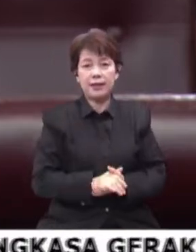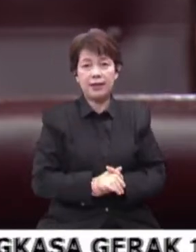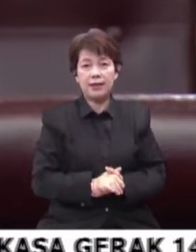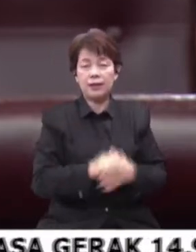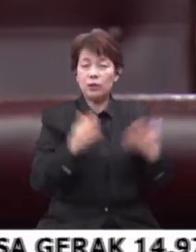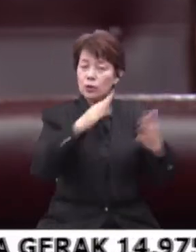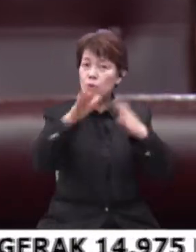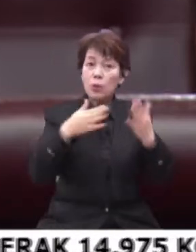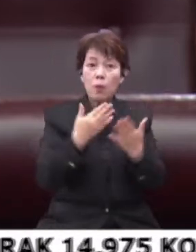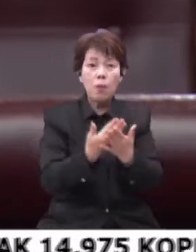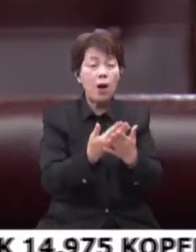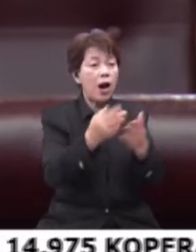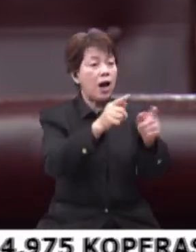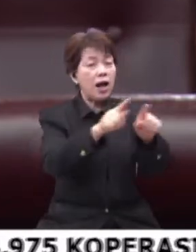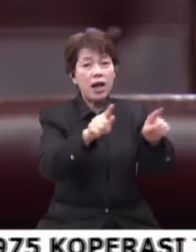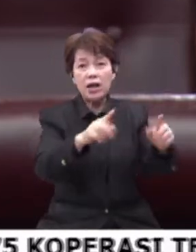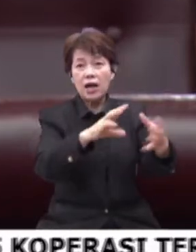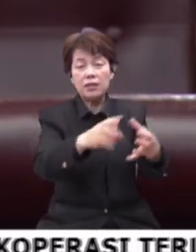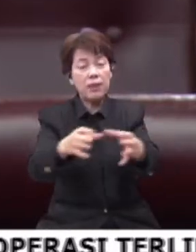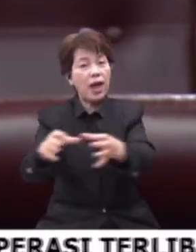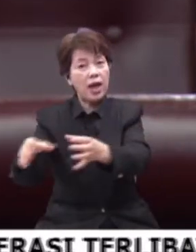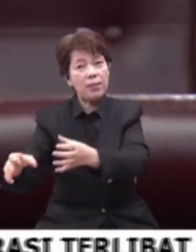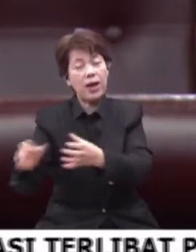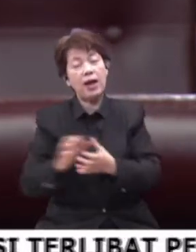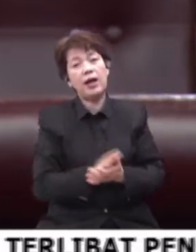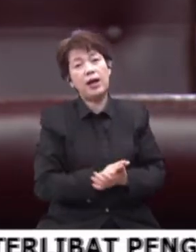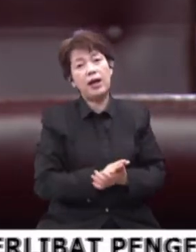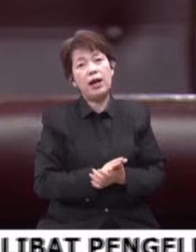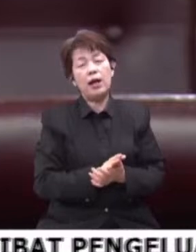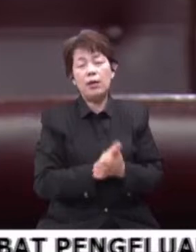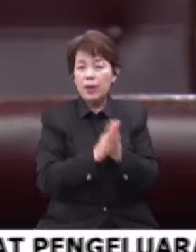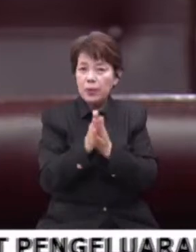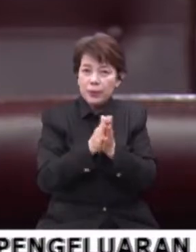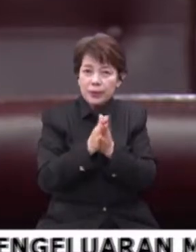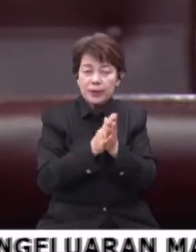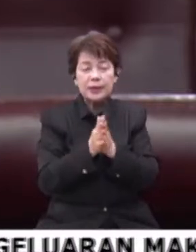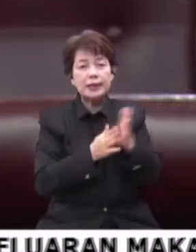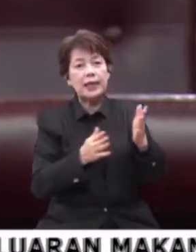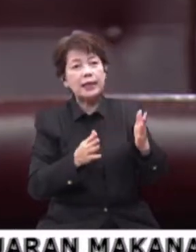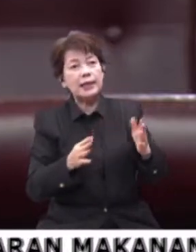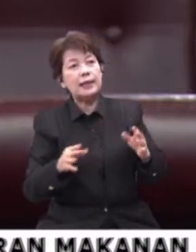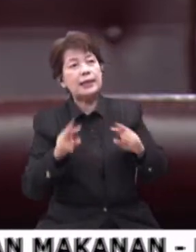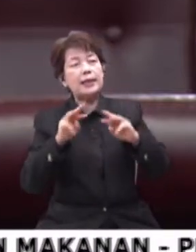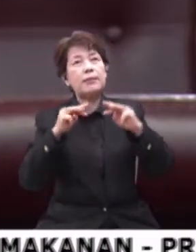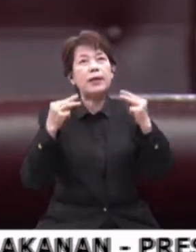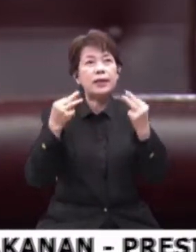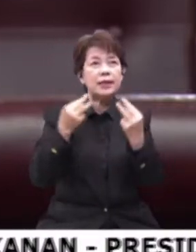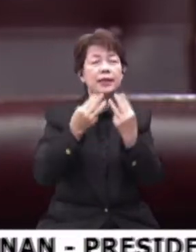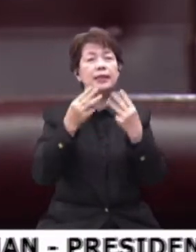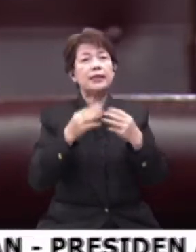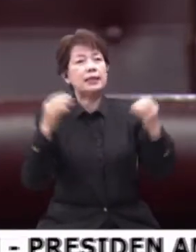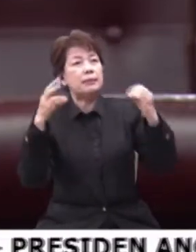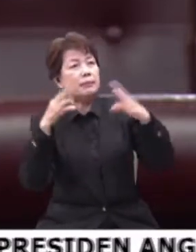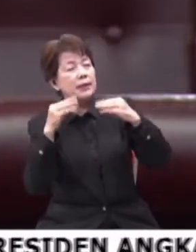semua PH kita juga misalnya membuat berbagai usaha pameran di majelis persepsi